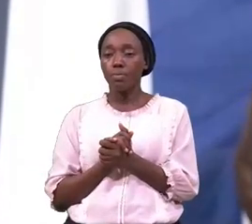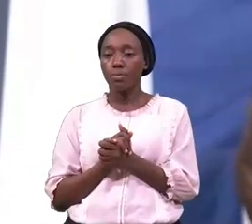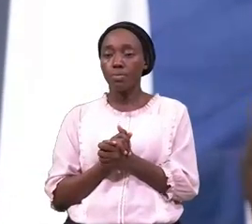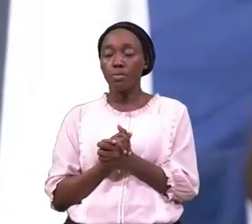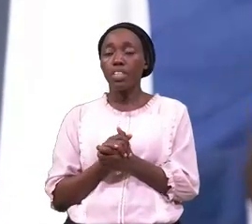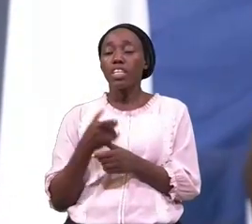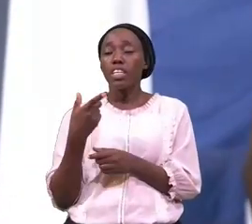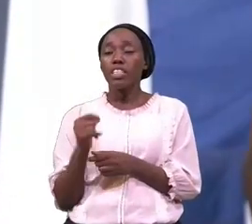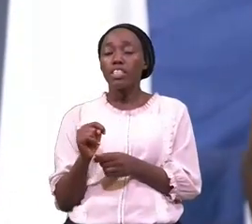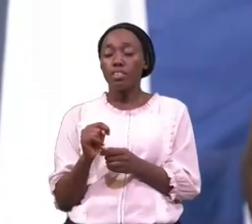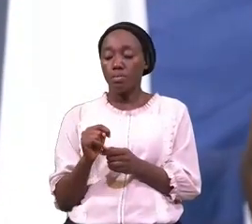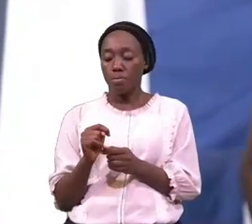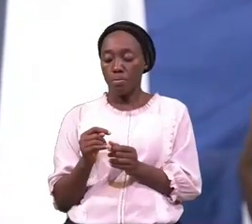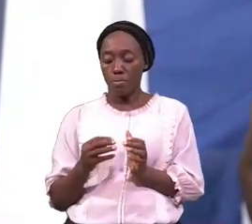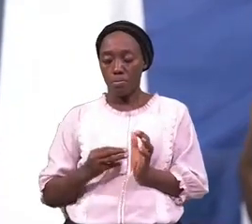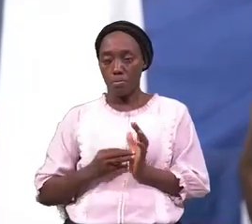productif.